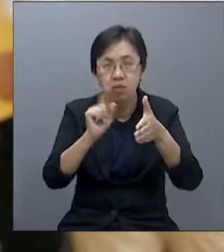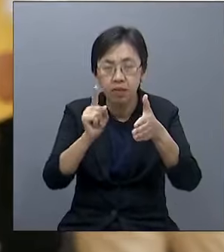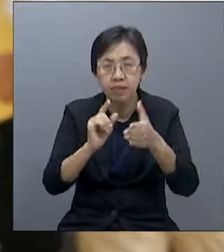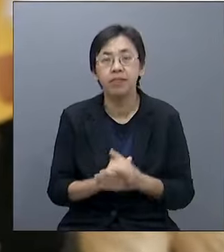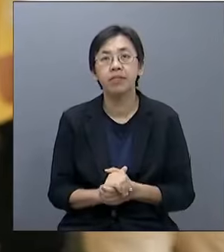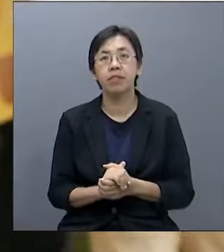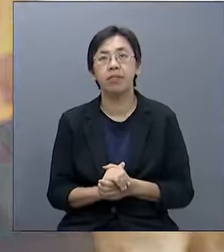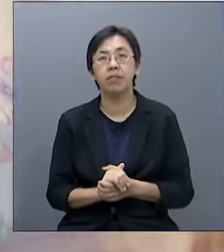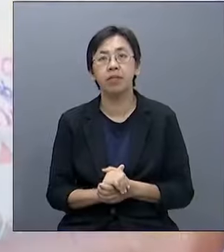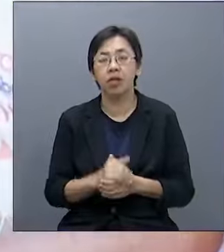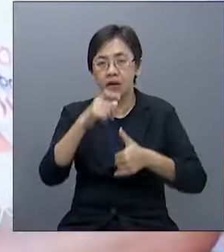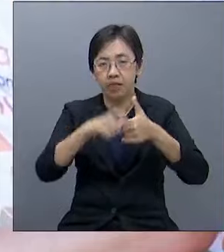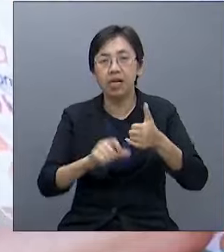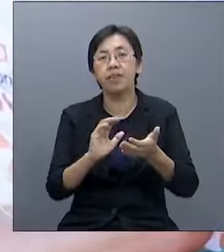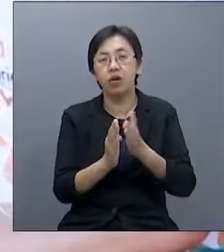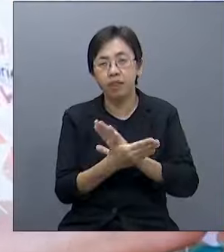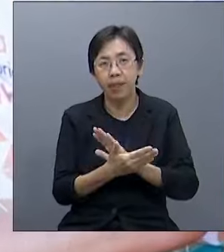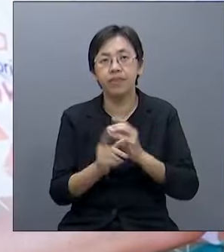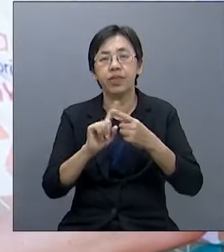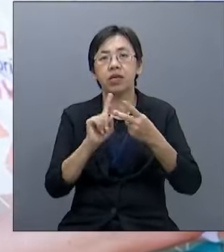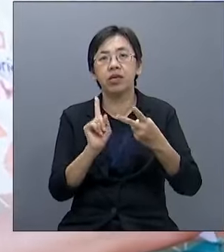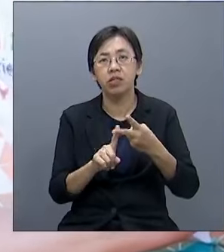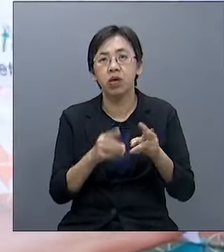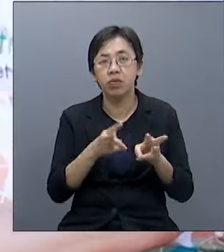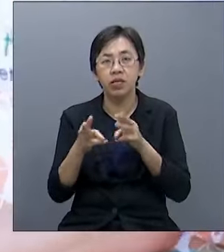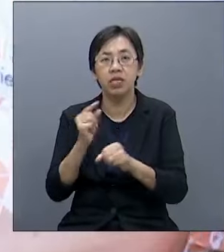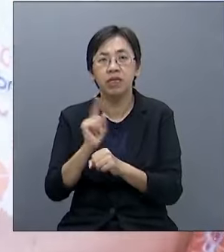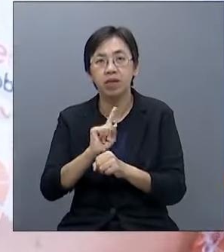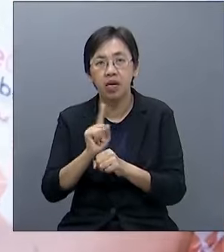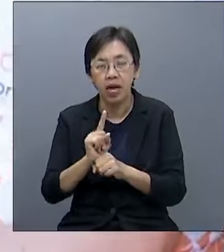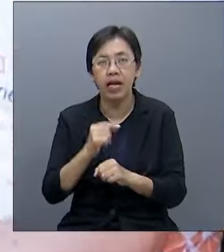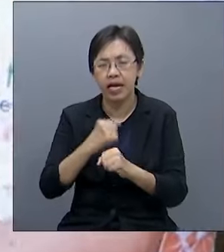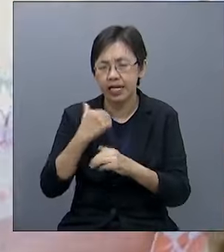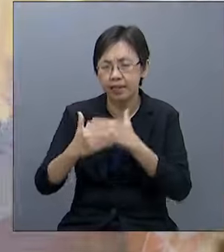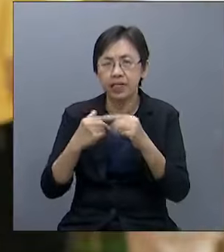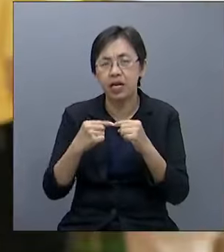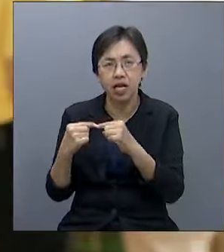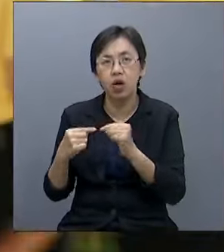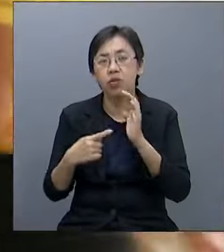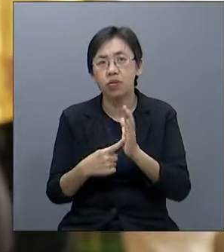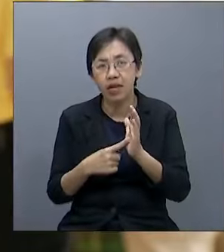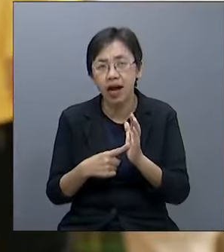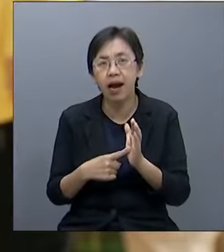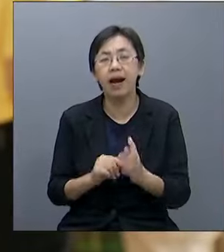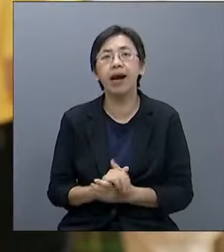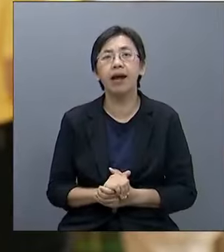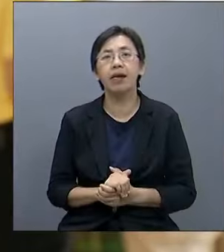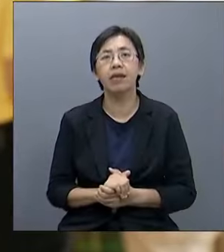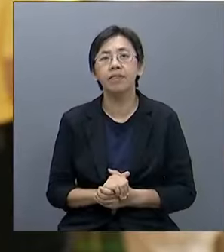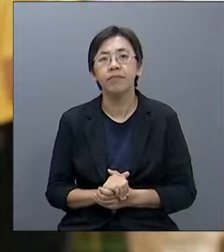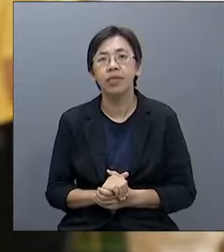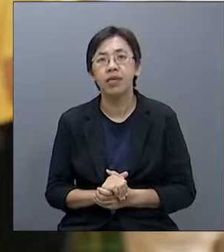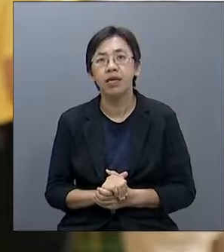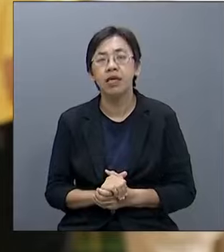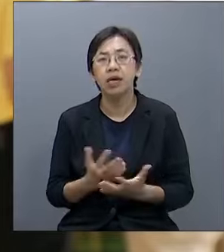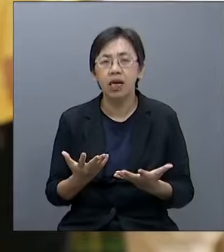รับเปลี่ยนพฤติกรรมอันที่2ก็คือเราจะทำยังไงมันไม่ให้เกิดผลตามมาเช่นอาจจะมีเรื่องการ harassment พวกป่วยต่